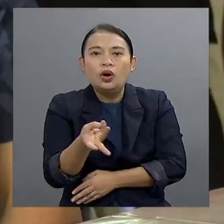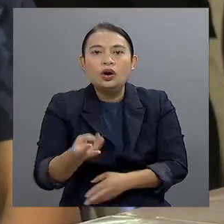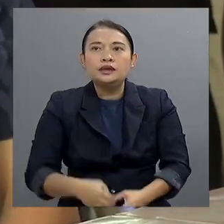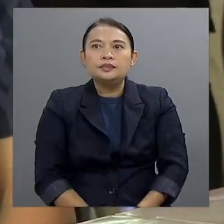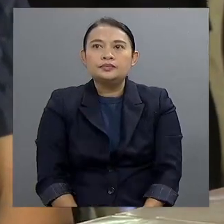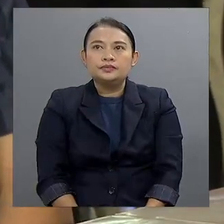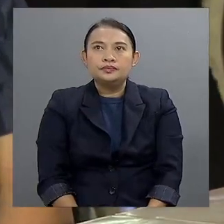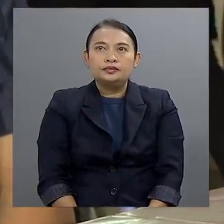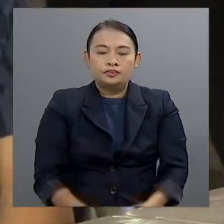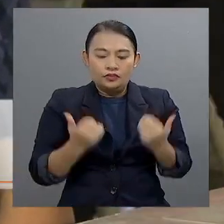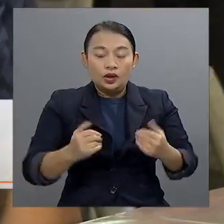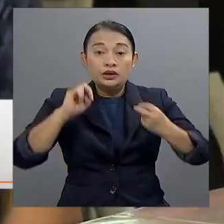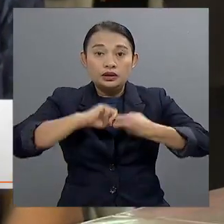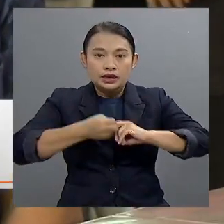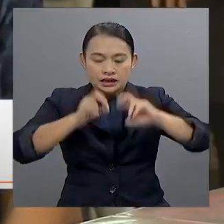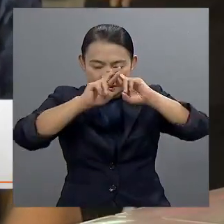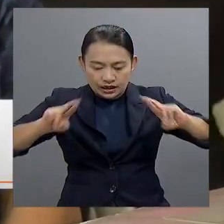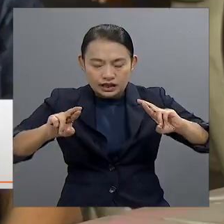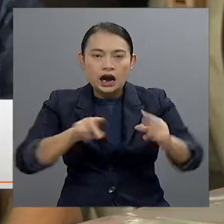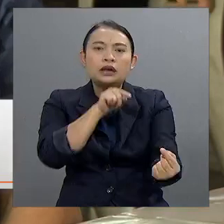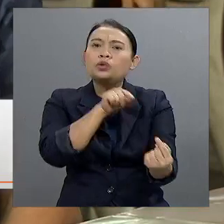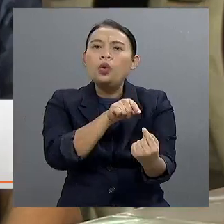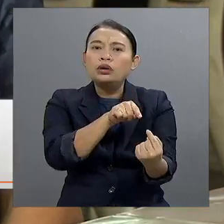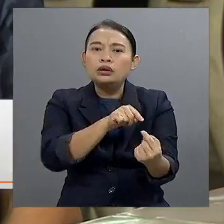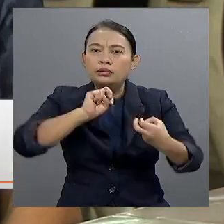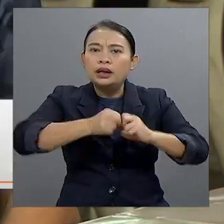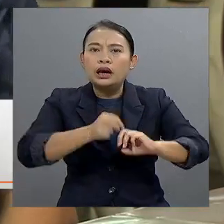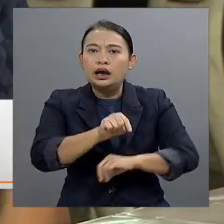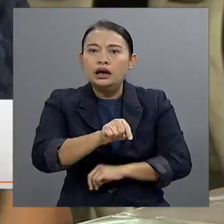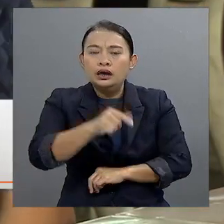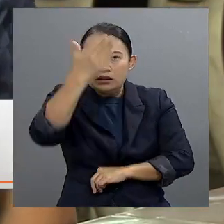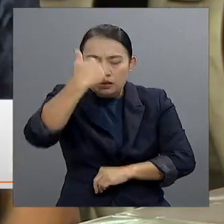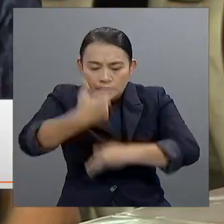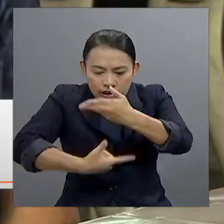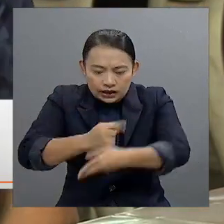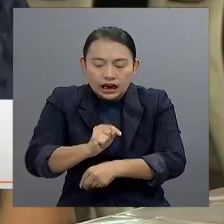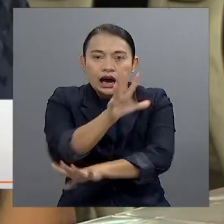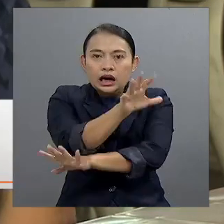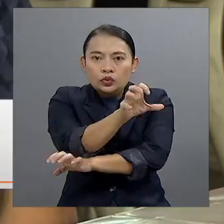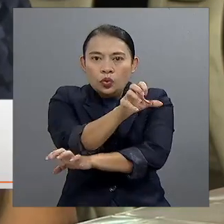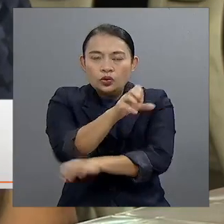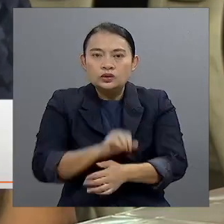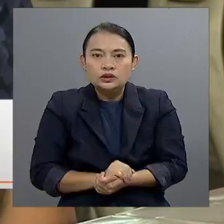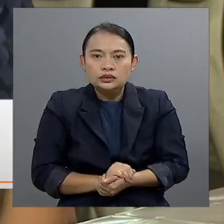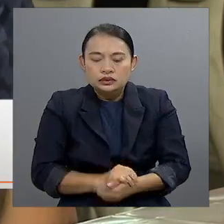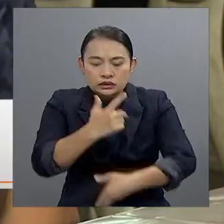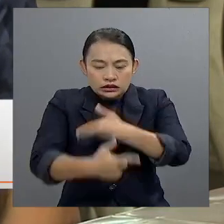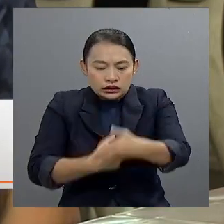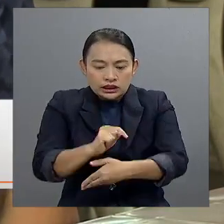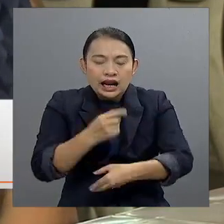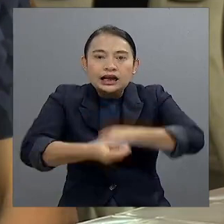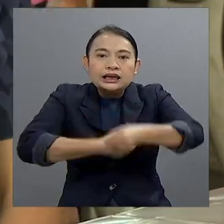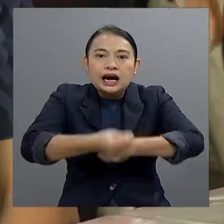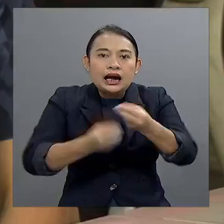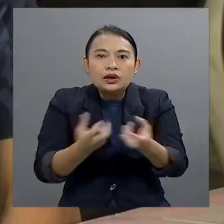ที่ร้านค่อนข้างโดยตรงเพราะว่ามันกระทบตลาดกุ้งตลาดอาหารทะเลแล้วก็